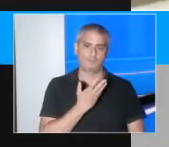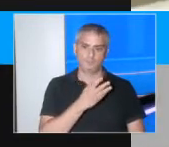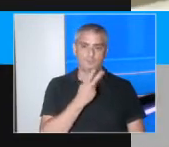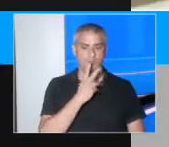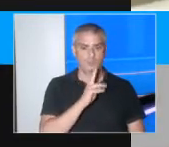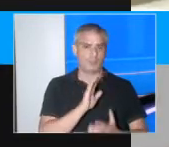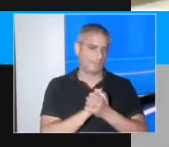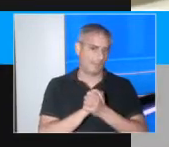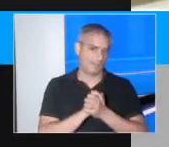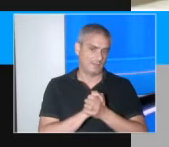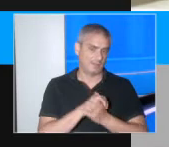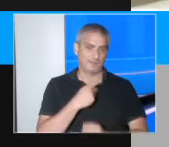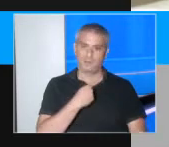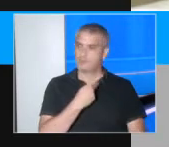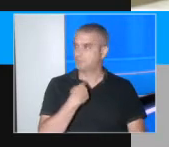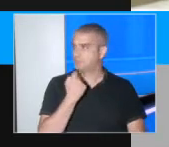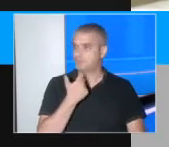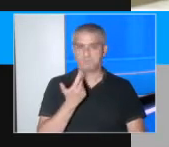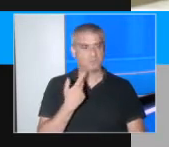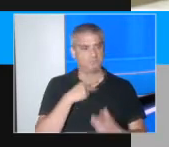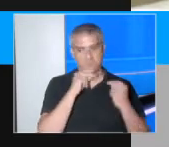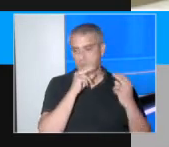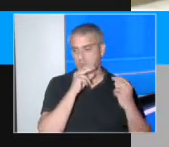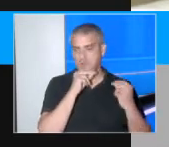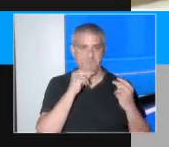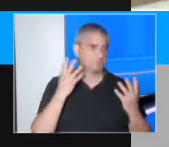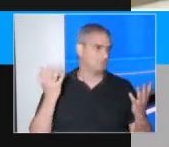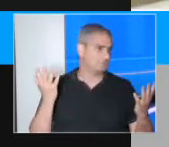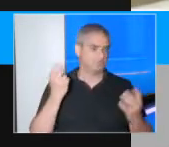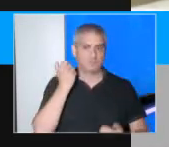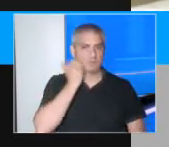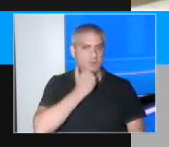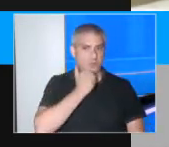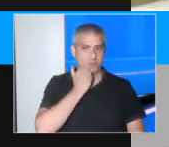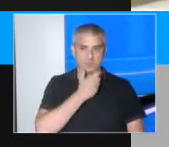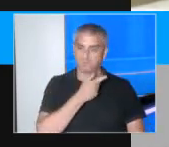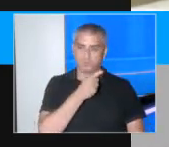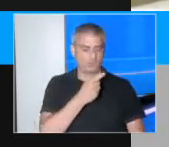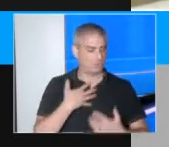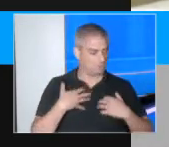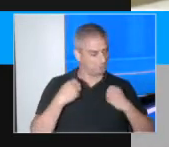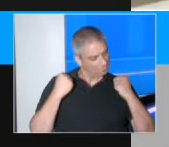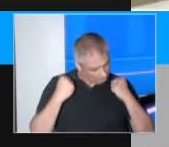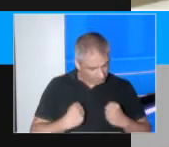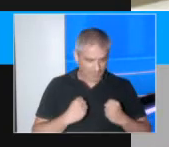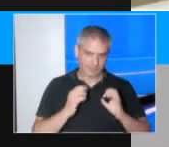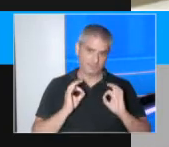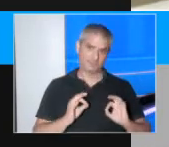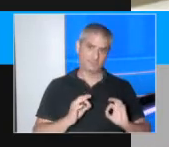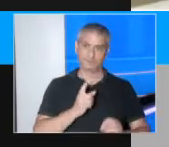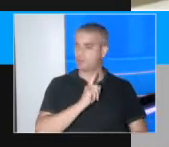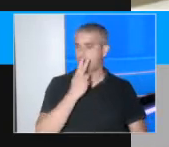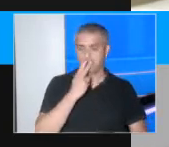יותר מחבר. אנחנו כמעט משוחחים מדי יום. הוא בריא לחלוטין, הוא